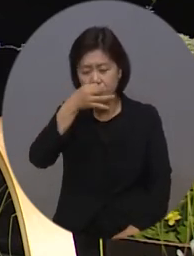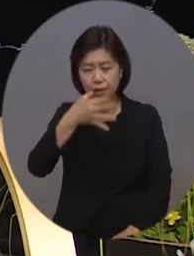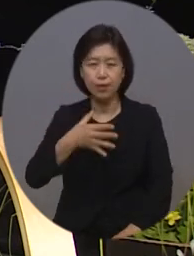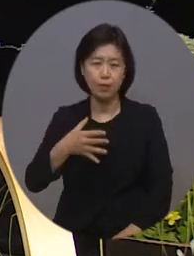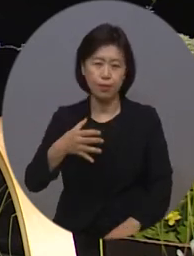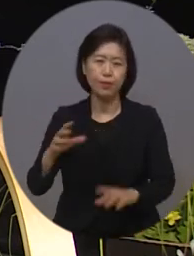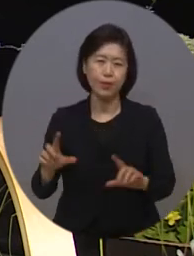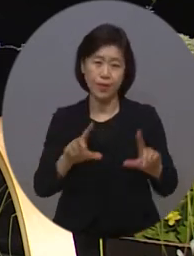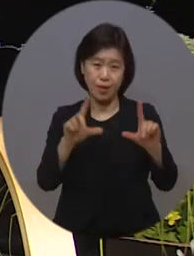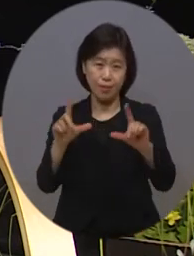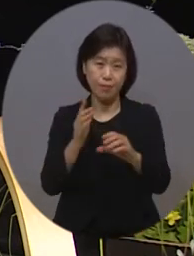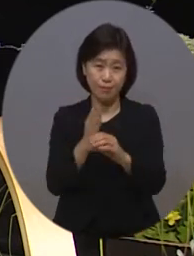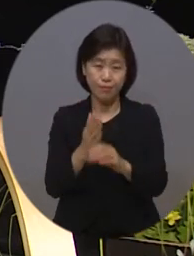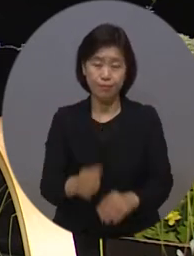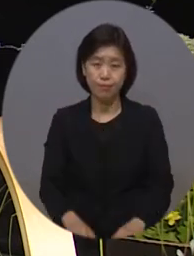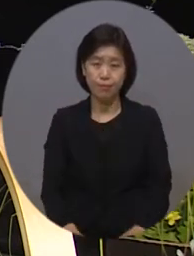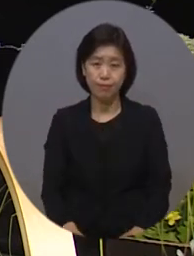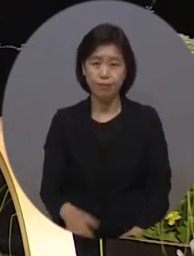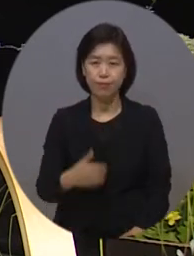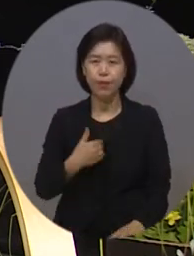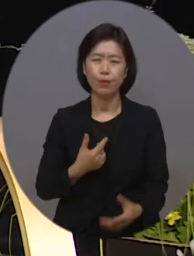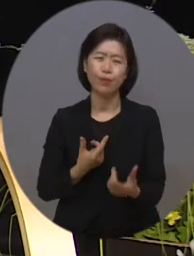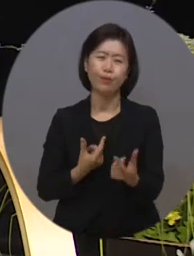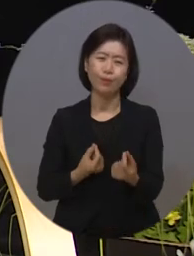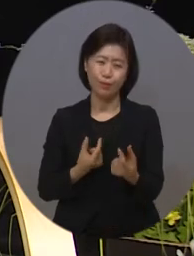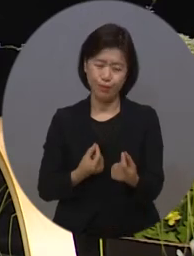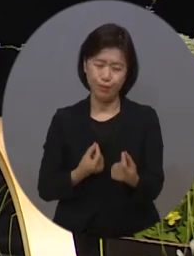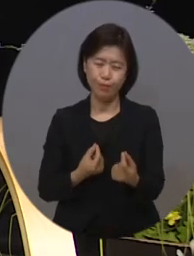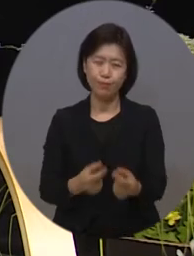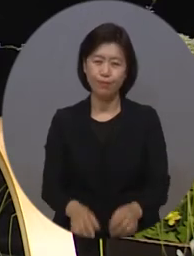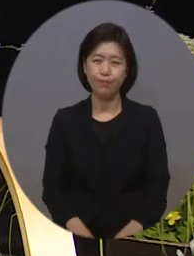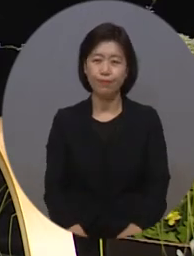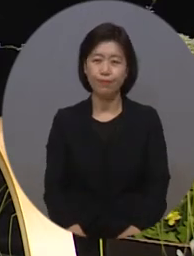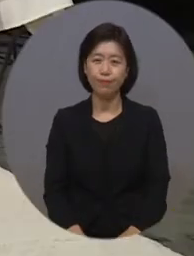저 역시 버거움에서 헤어나오지 못할 때가 있었습니다.